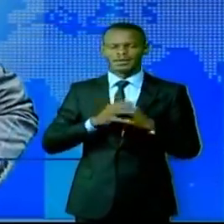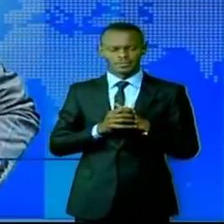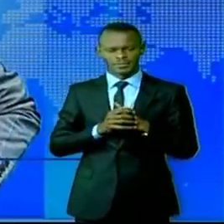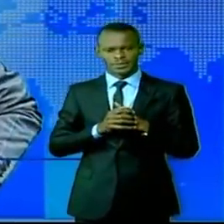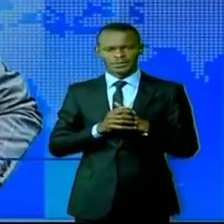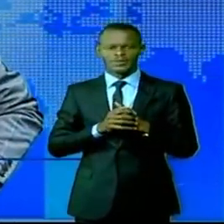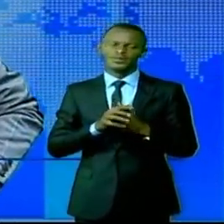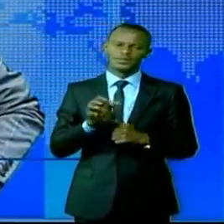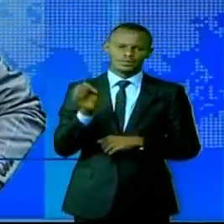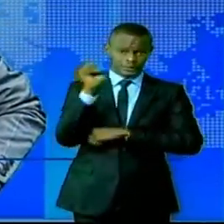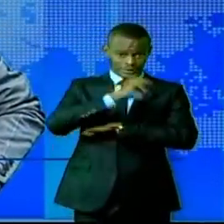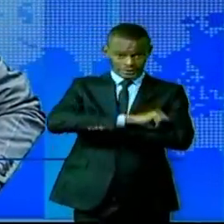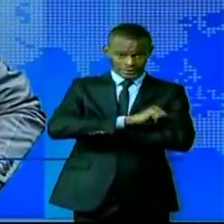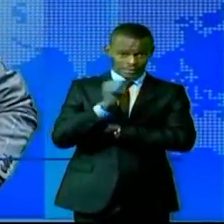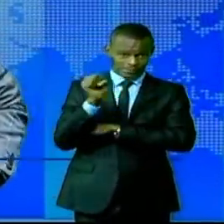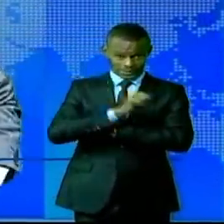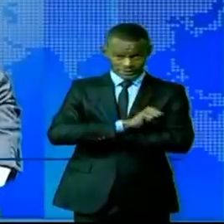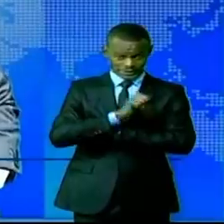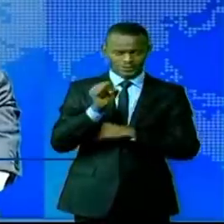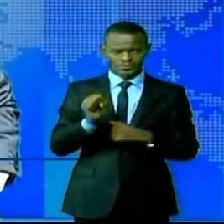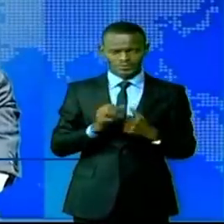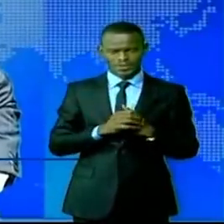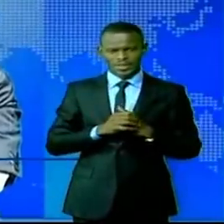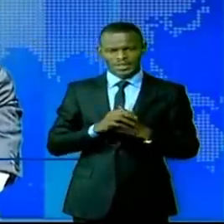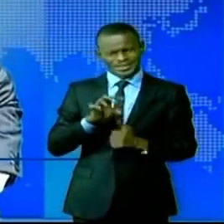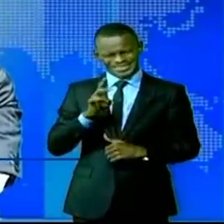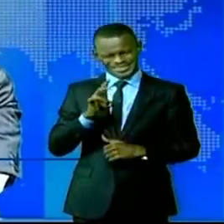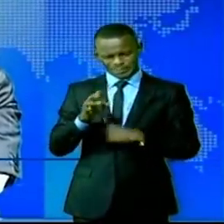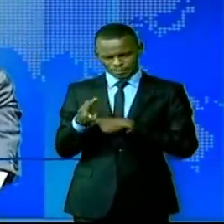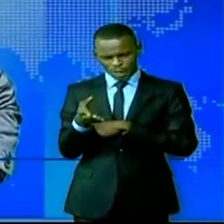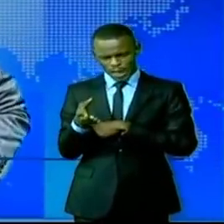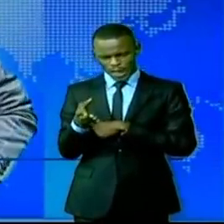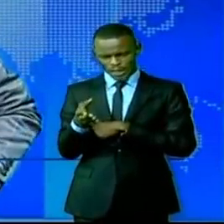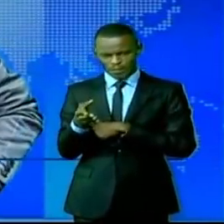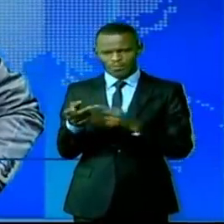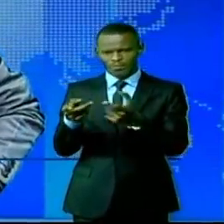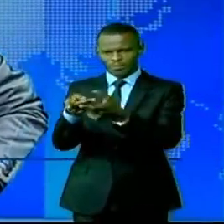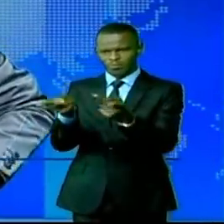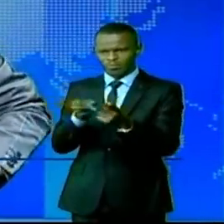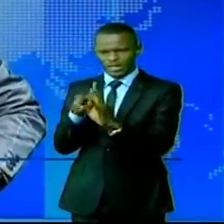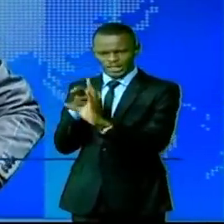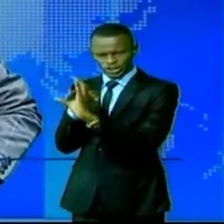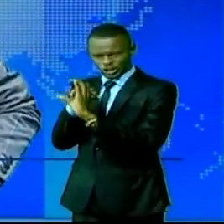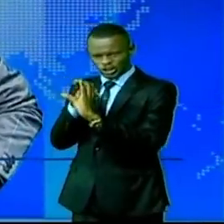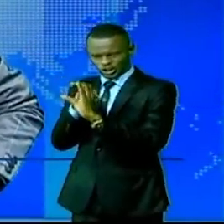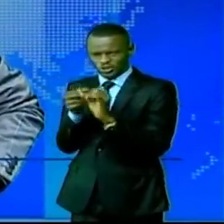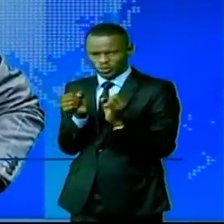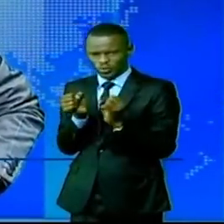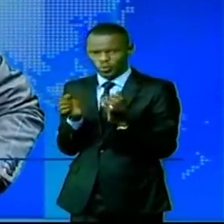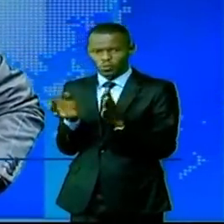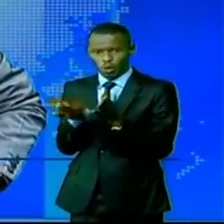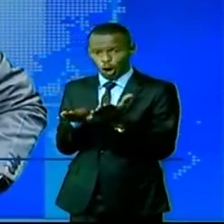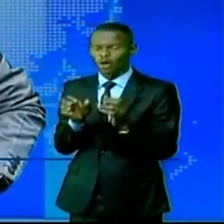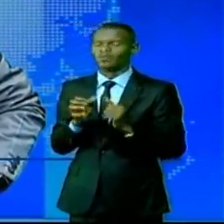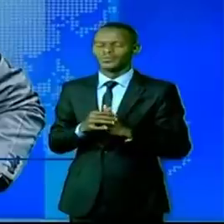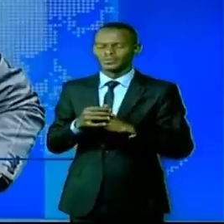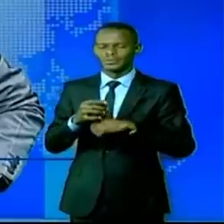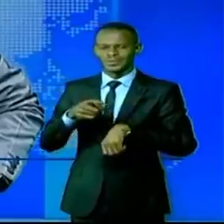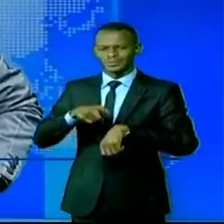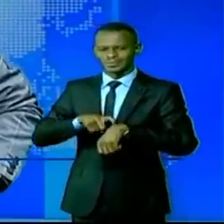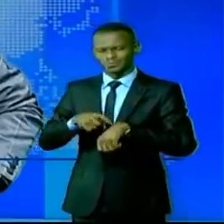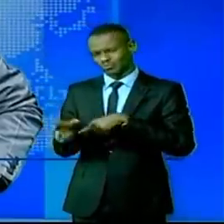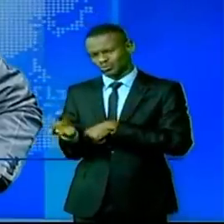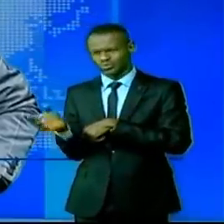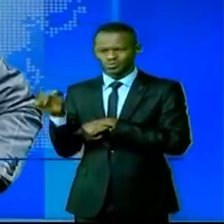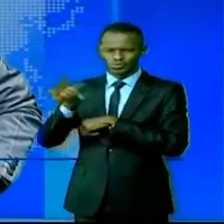samedi 5 février 2022 à 7h, mise en place terminée à la morgue de la clinique Ngalema, de 7h30 à 9h, recueillement et